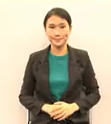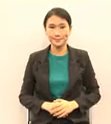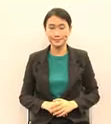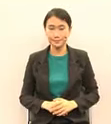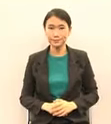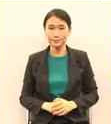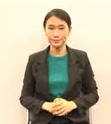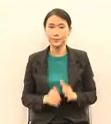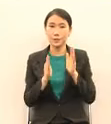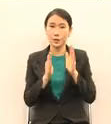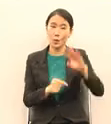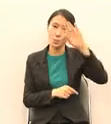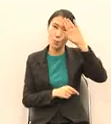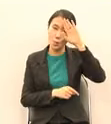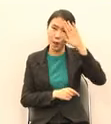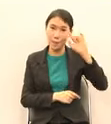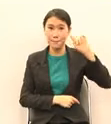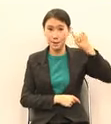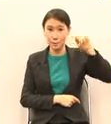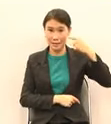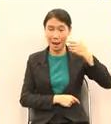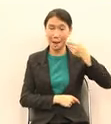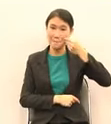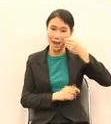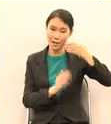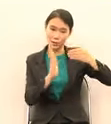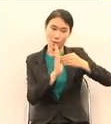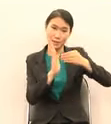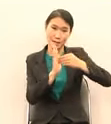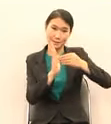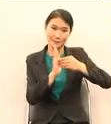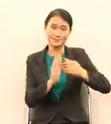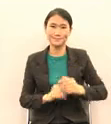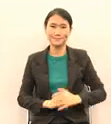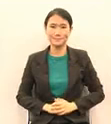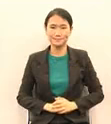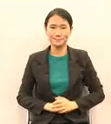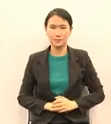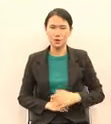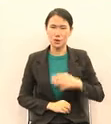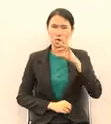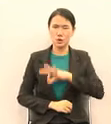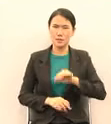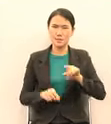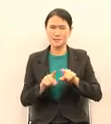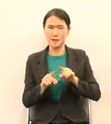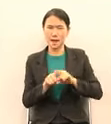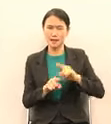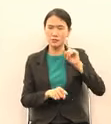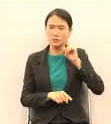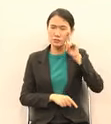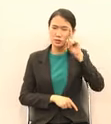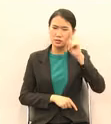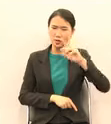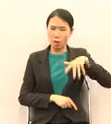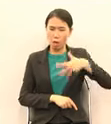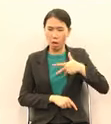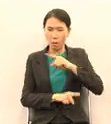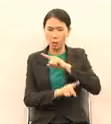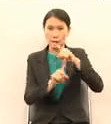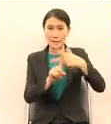ผู้ป่วยหญิงนะที่กรุงเทพมหานครเนี่ยถามว่าเขาเริ่มป่วยนะฮะ18มีน